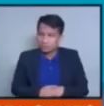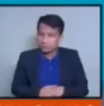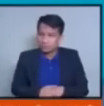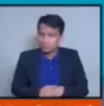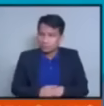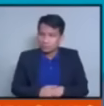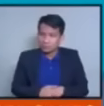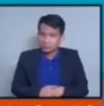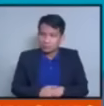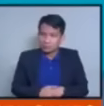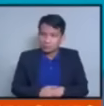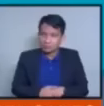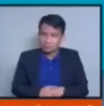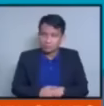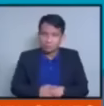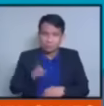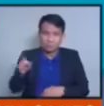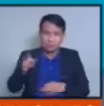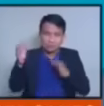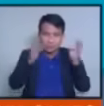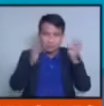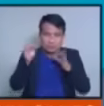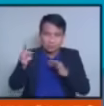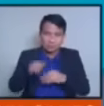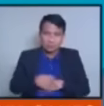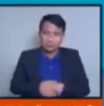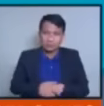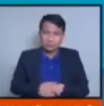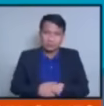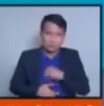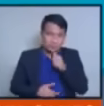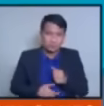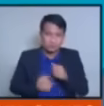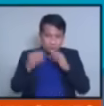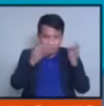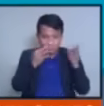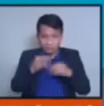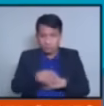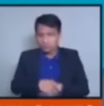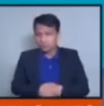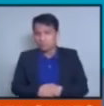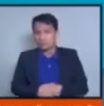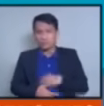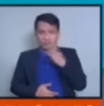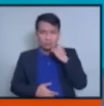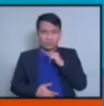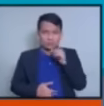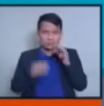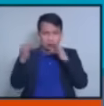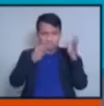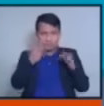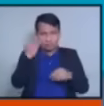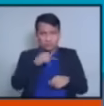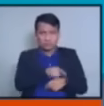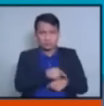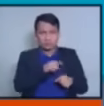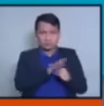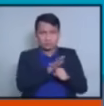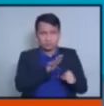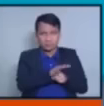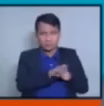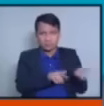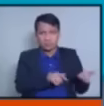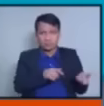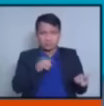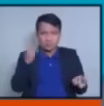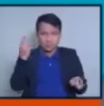Sir, addict ka ba sir? Hindi po sir. So kung hindi ka addict, bakit mo nagawa ito pa ulit-ulit,